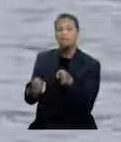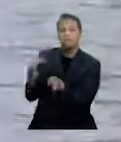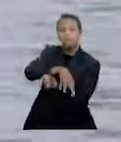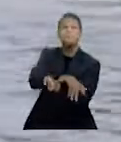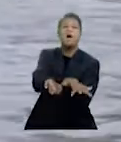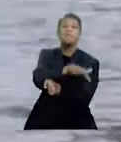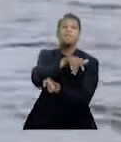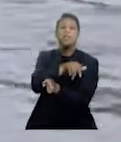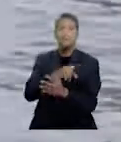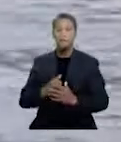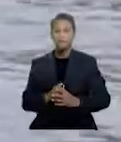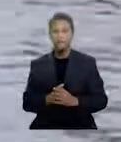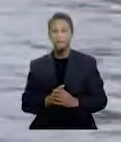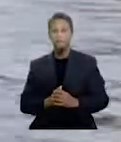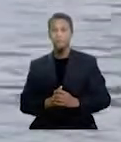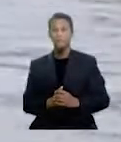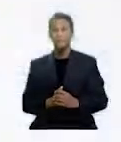barang berharga.